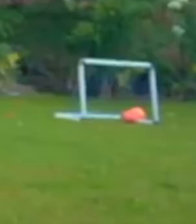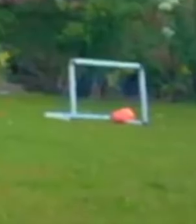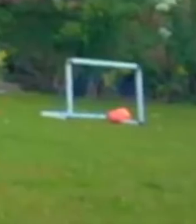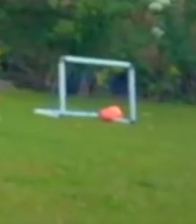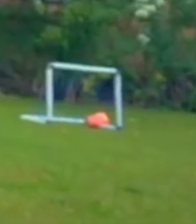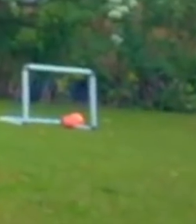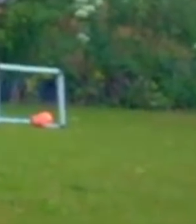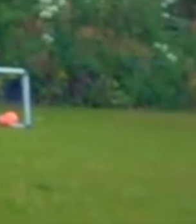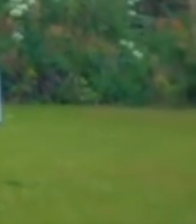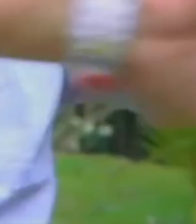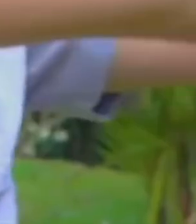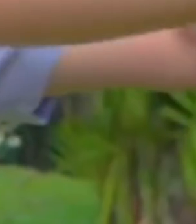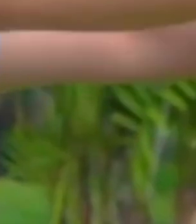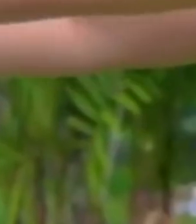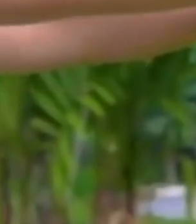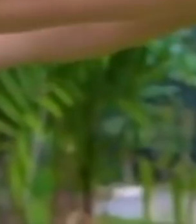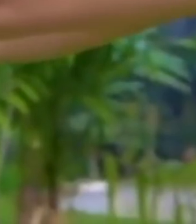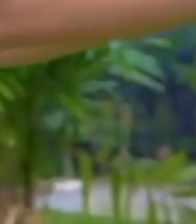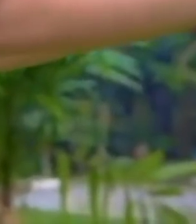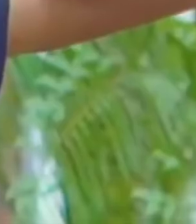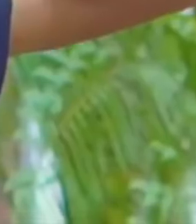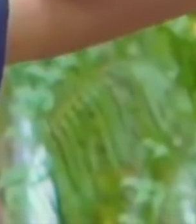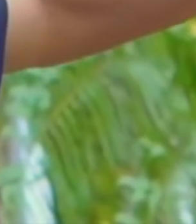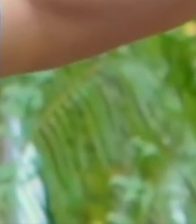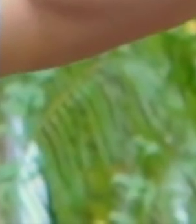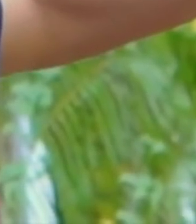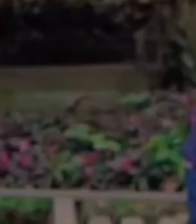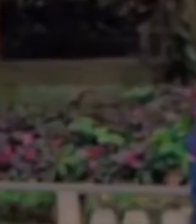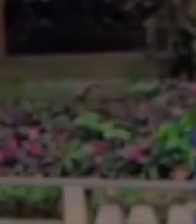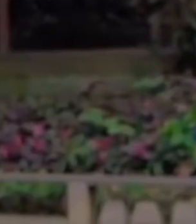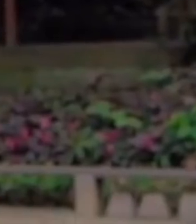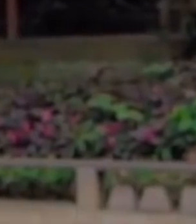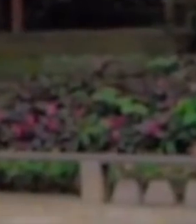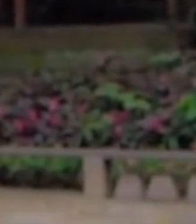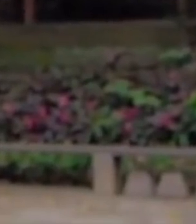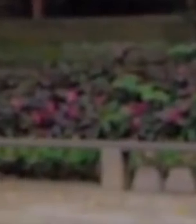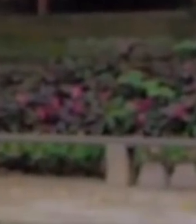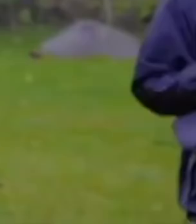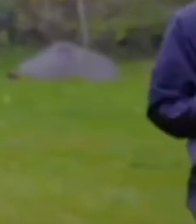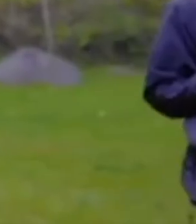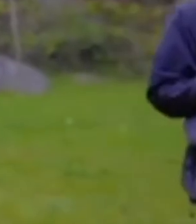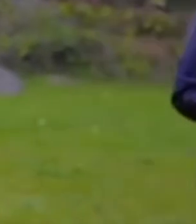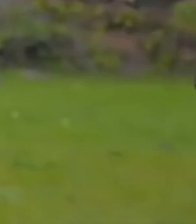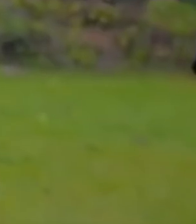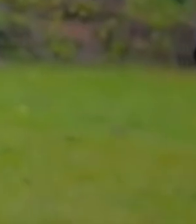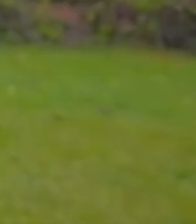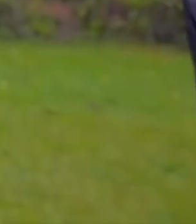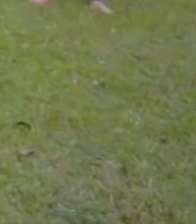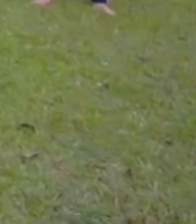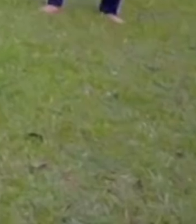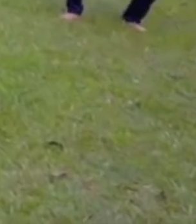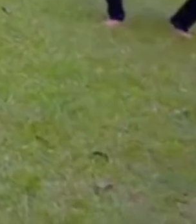saat itu jauh lebih baik kita miliki Dian daripada 100 temen tapi tidak Shalih kepada roknya Kenapa